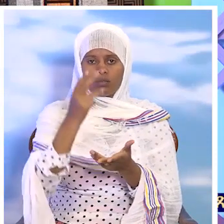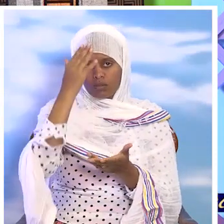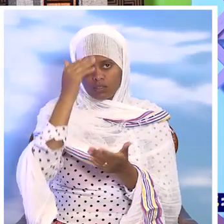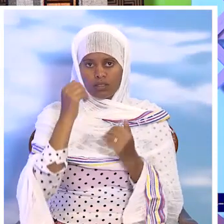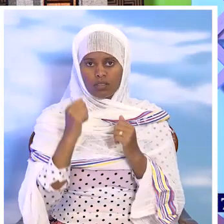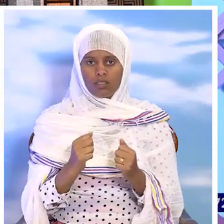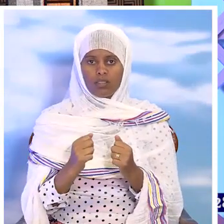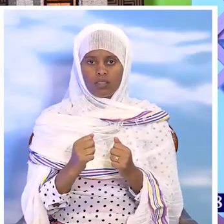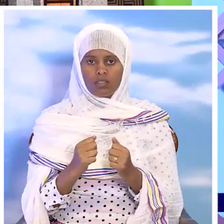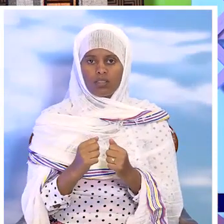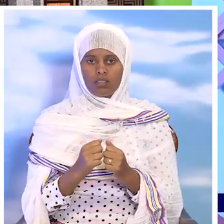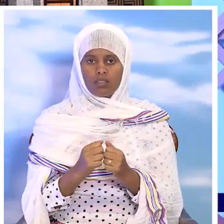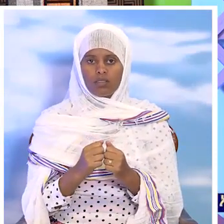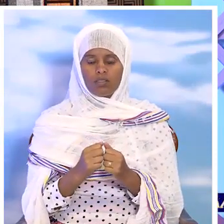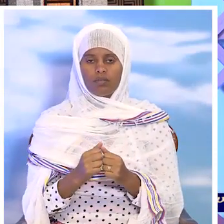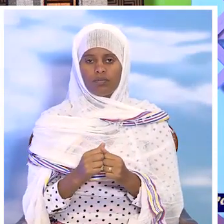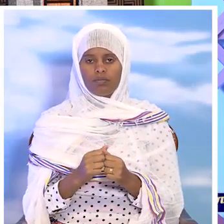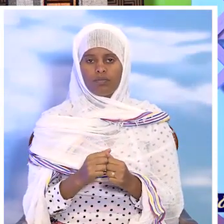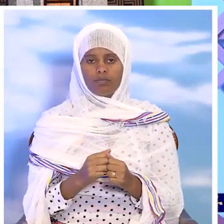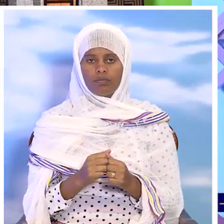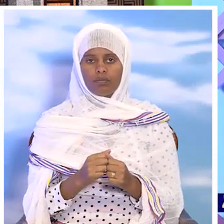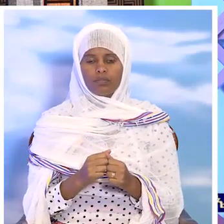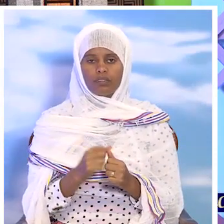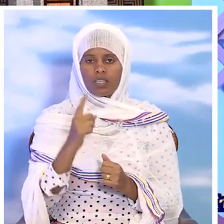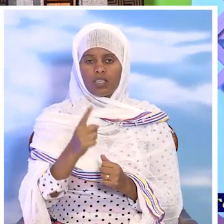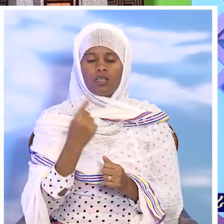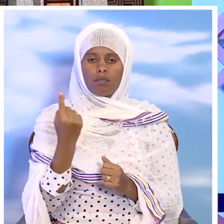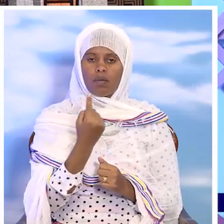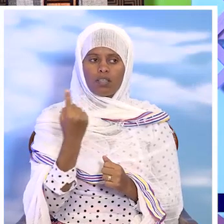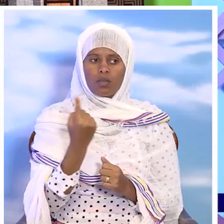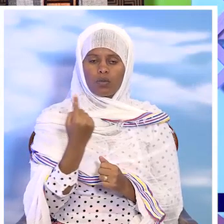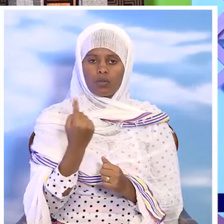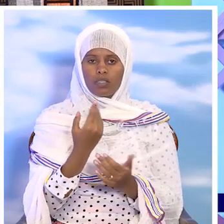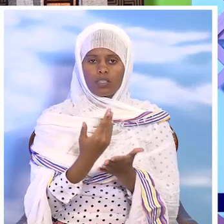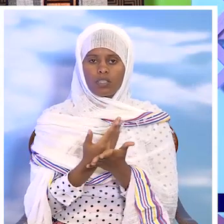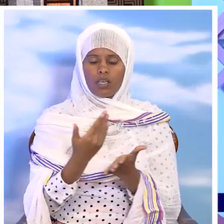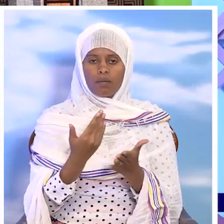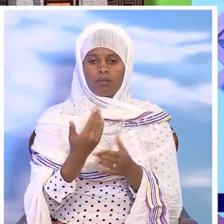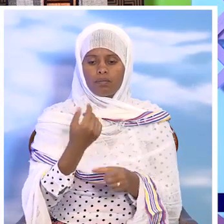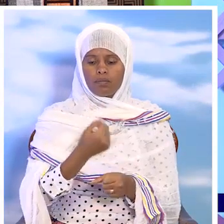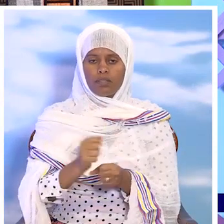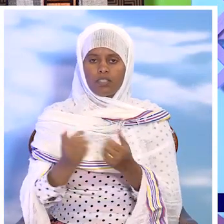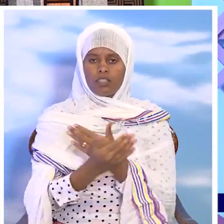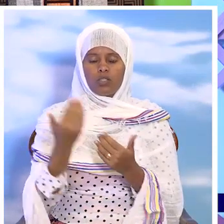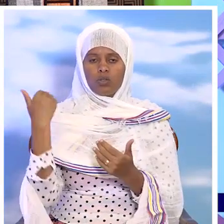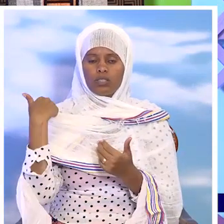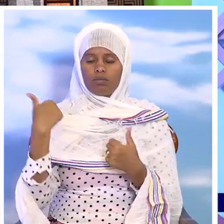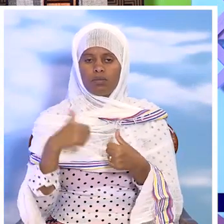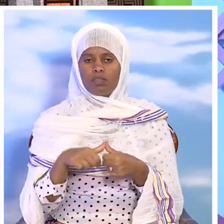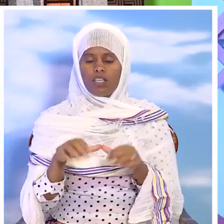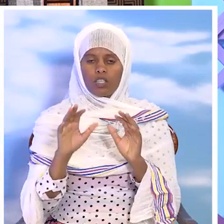ሓደ ኣብነት ኣምፂ ኣሎ ማለት እዩ። ሓደ ባሕታዊ ይብል ማለት እዩ ሓደ ባሕታዊ ካብ በዓቱ ከይወፅእ መብፅዓ ነበሮ ይብል ማለት